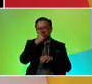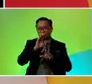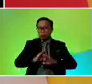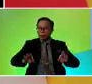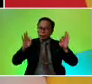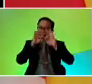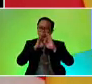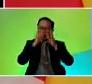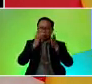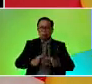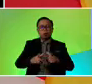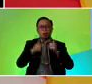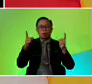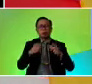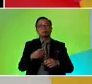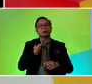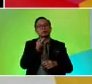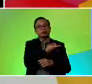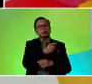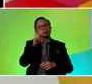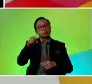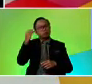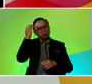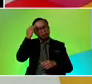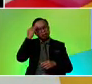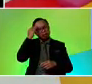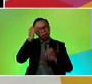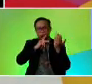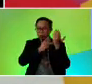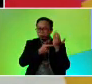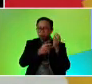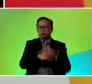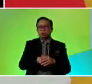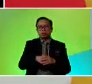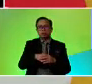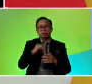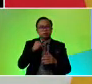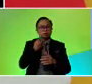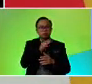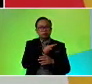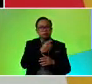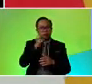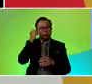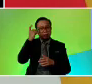keuntungan pihak tertentu Kita perlu tahu konsep terjadinya ekspektasi ini supaya kita sedang